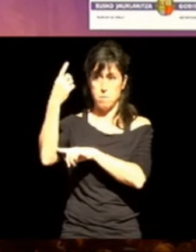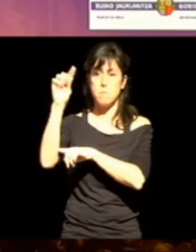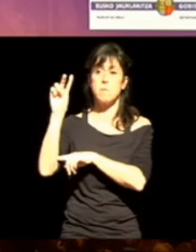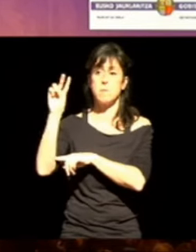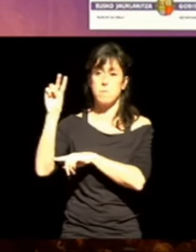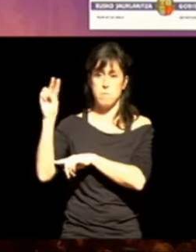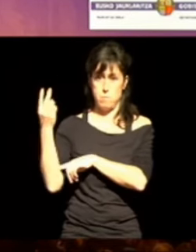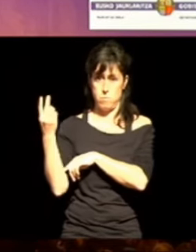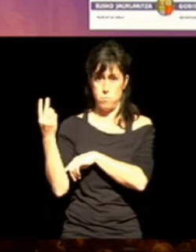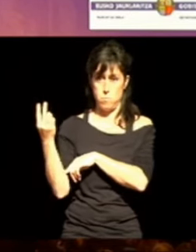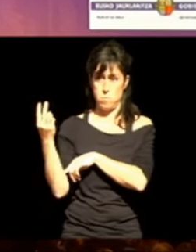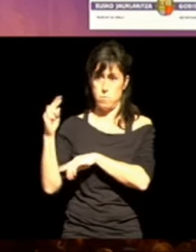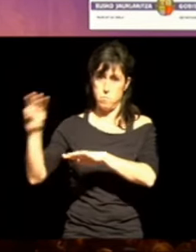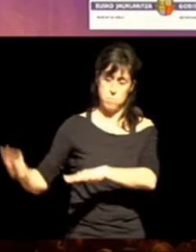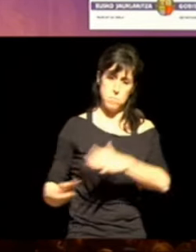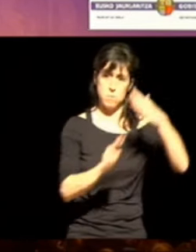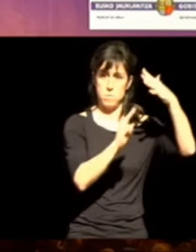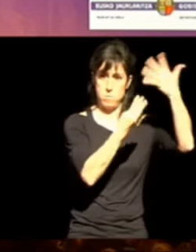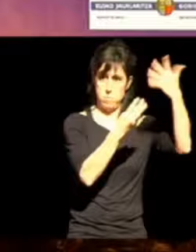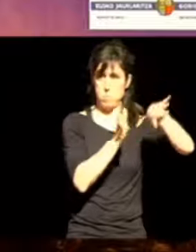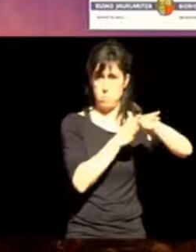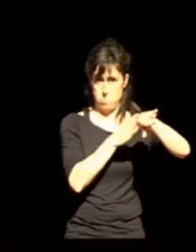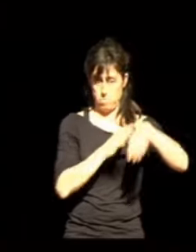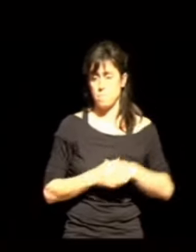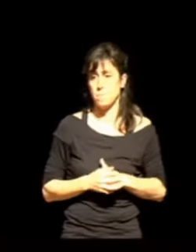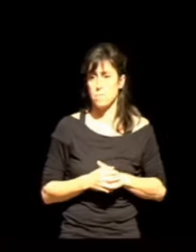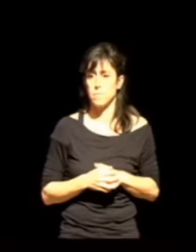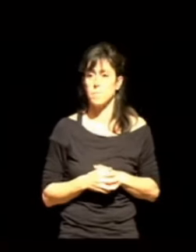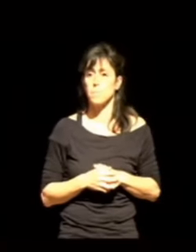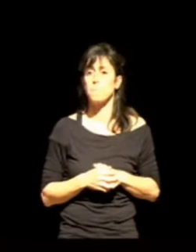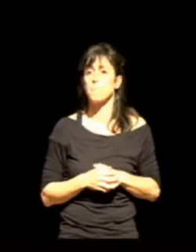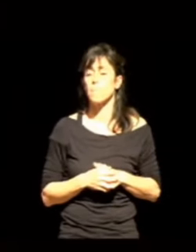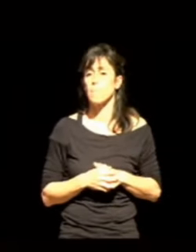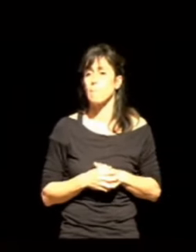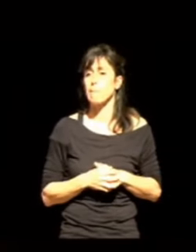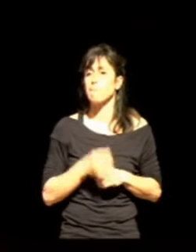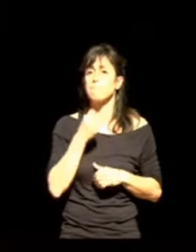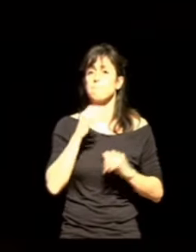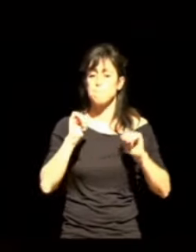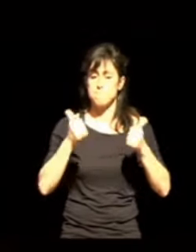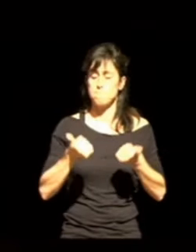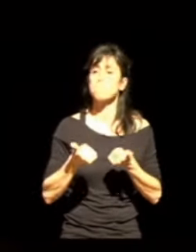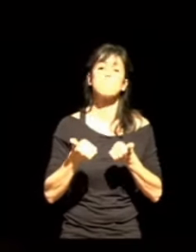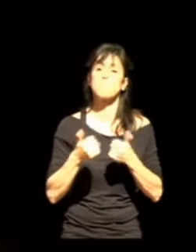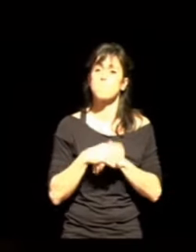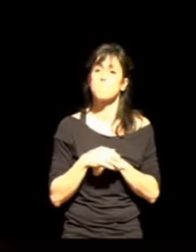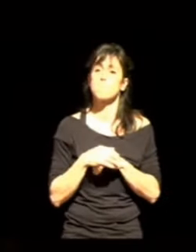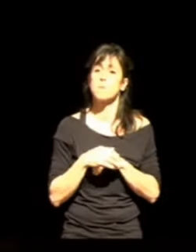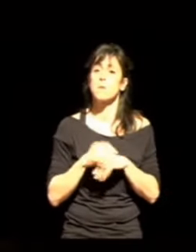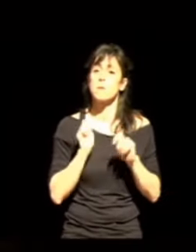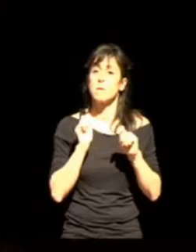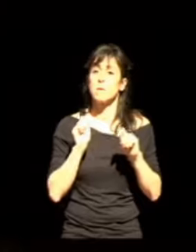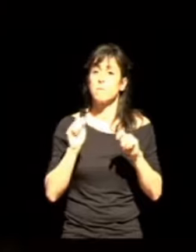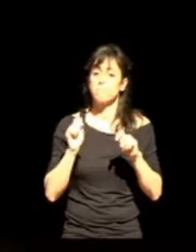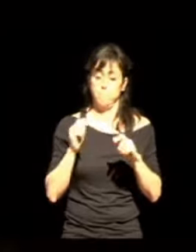eskuman dagoena, eta gero sortzigarrena, justu ezkerrean dagoena, bale? Bona, ziko gara, hezkuntza eragileen protagonismoa.